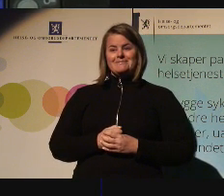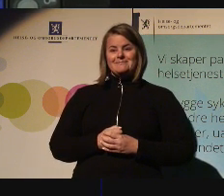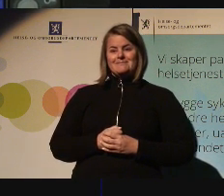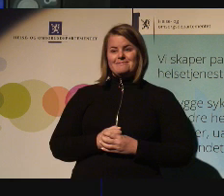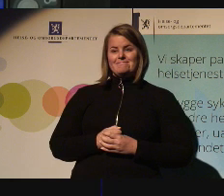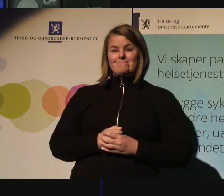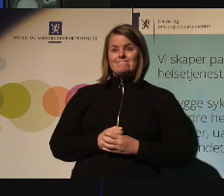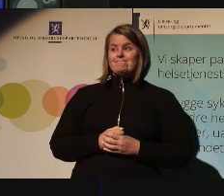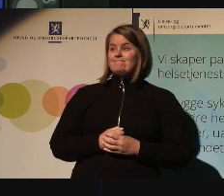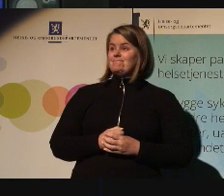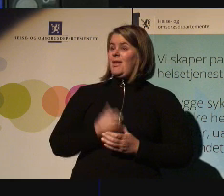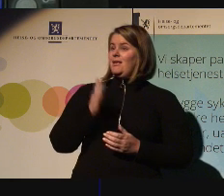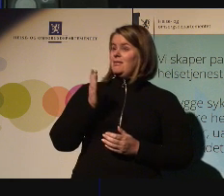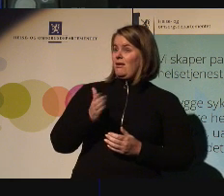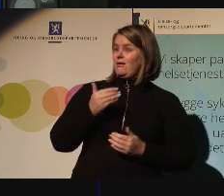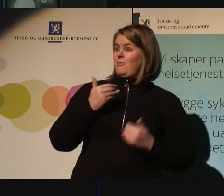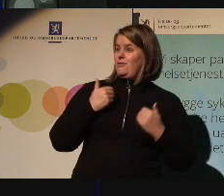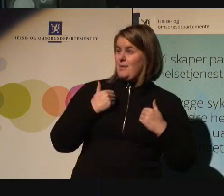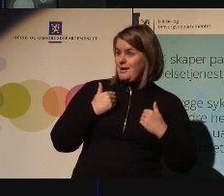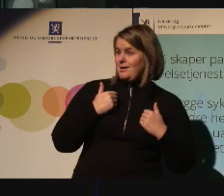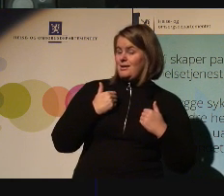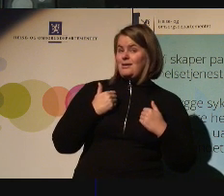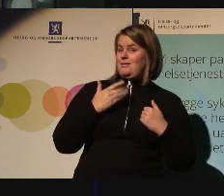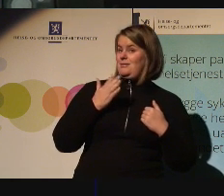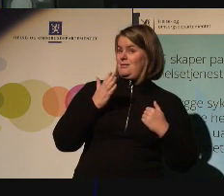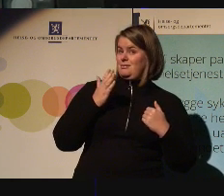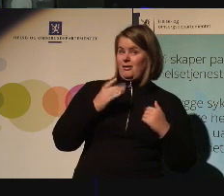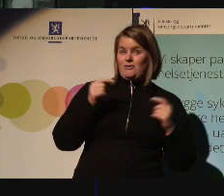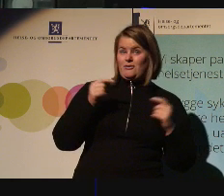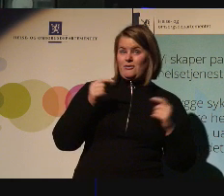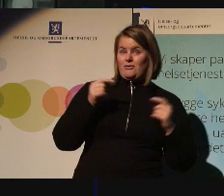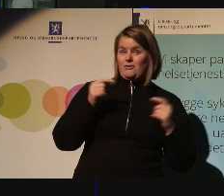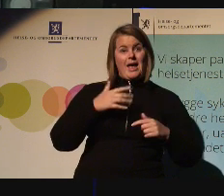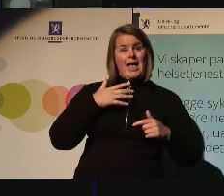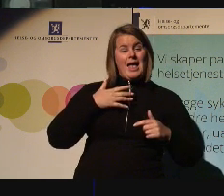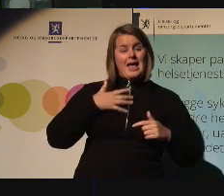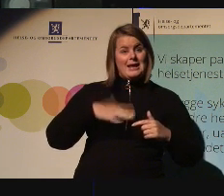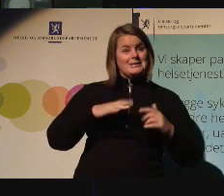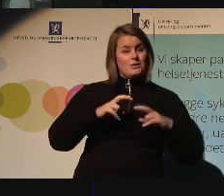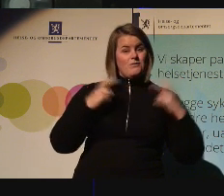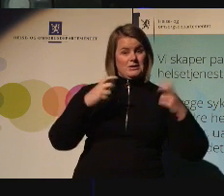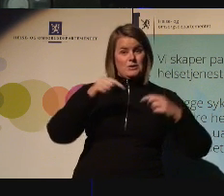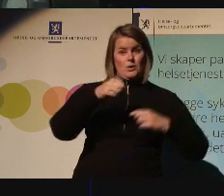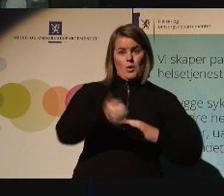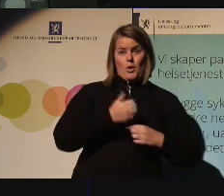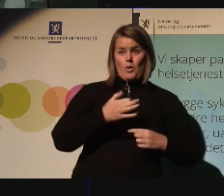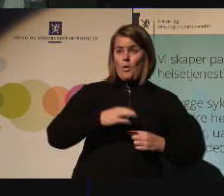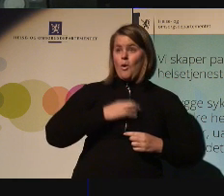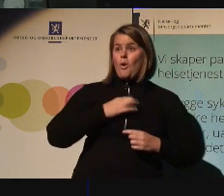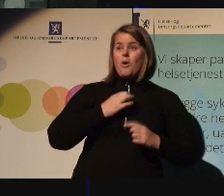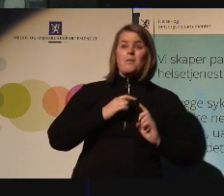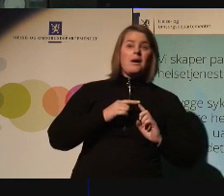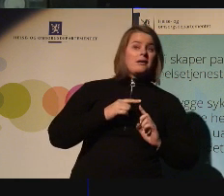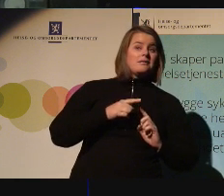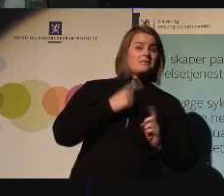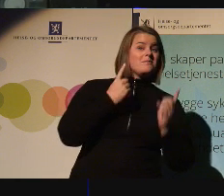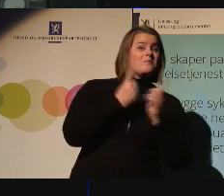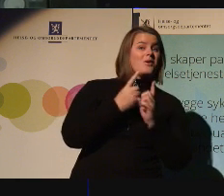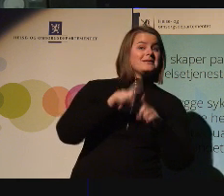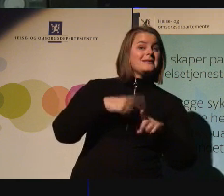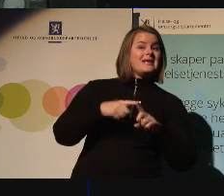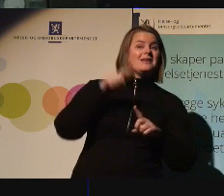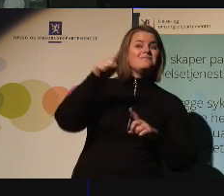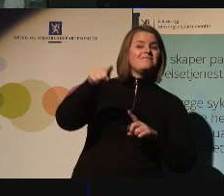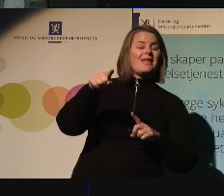vil jeg takke for meg og takke for årets helsekonferanse, og jeg håper at vi ser de aller fleste av dere igjen i den